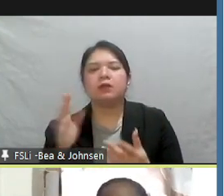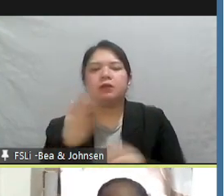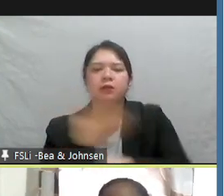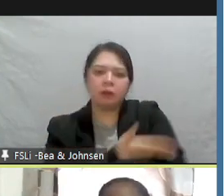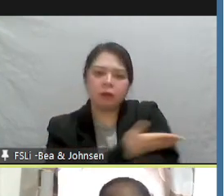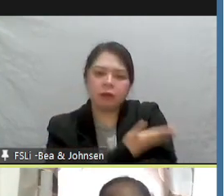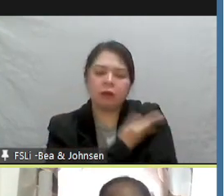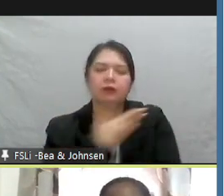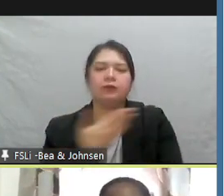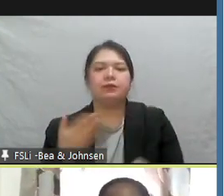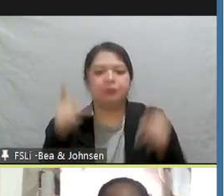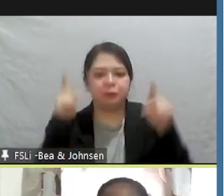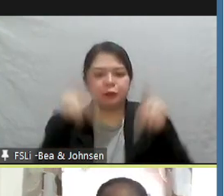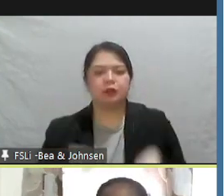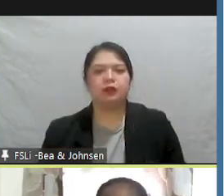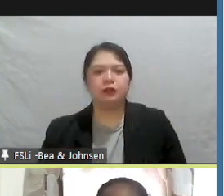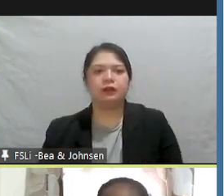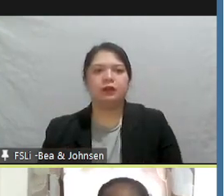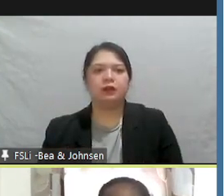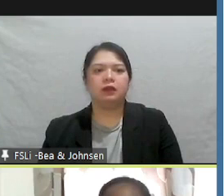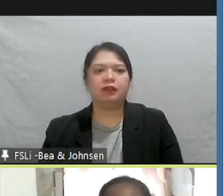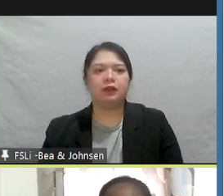tao.